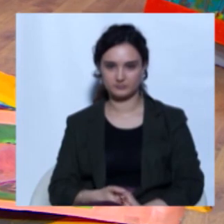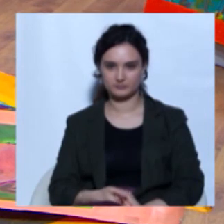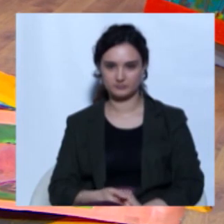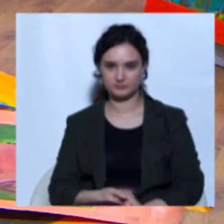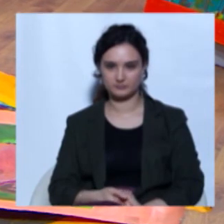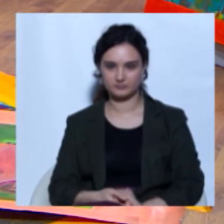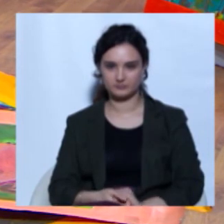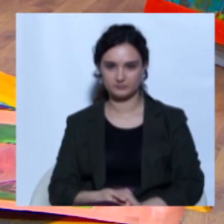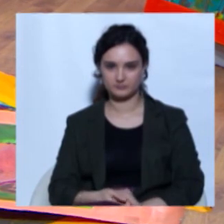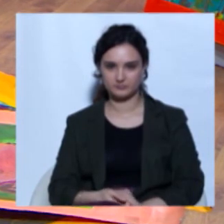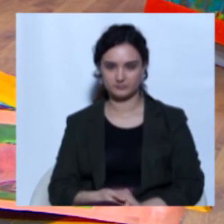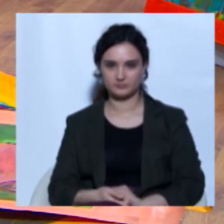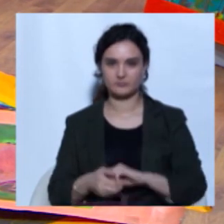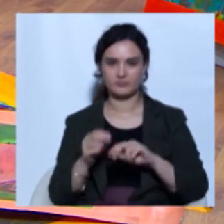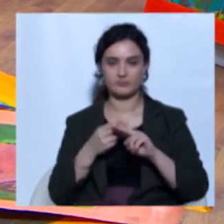ამისათვის